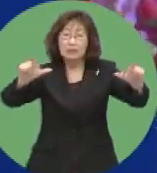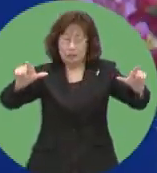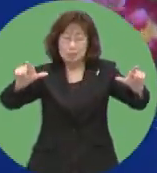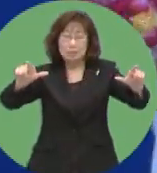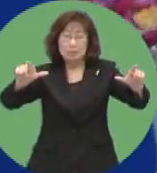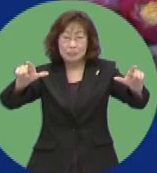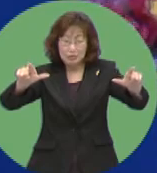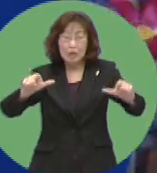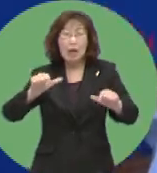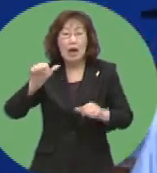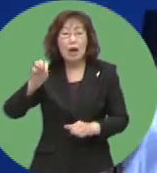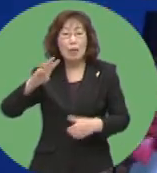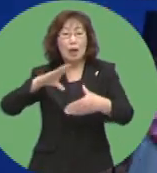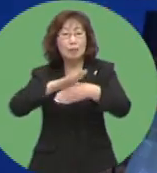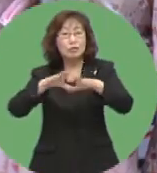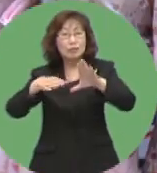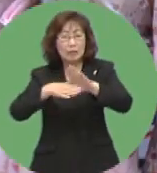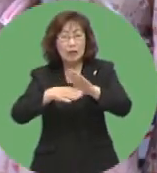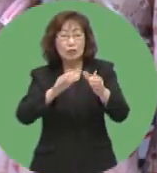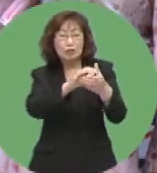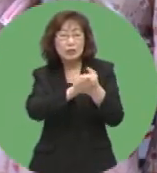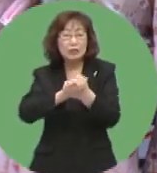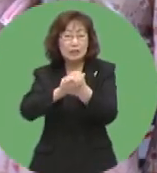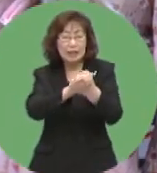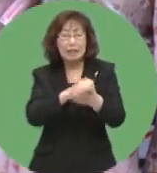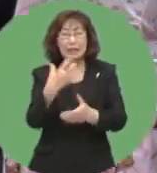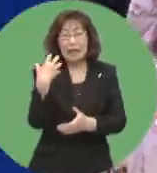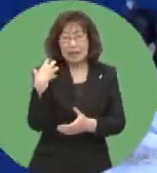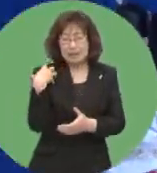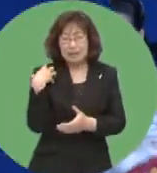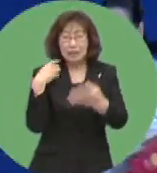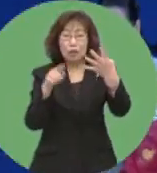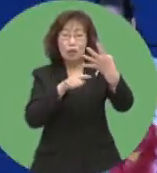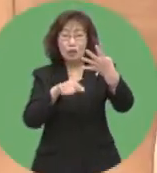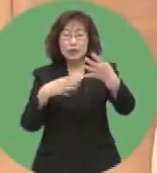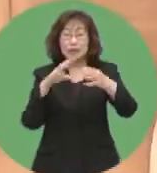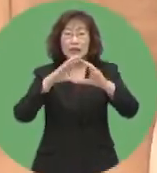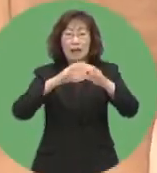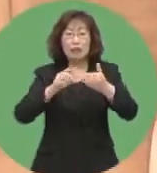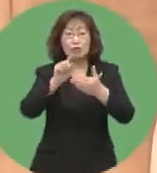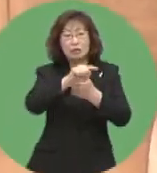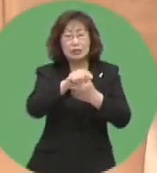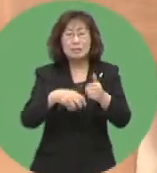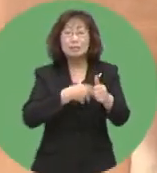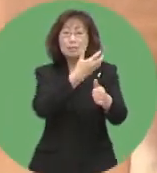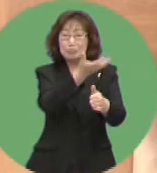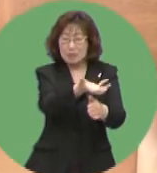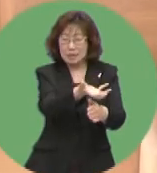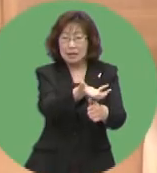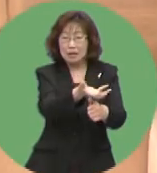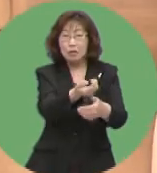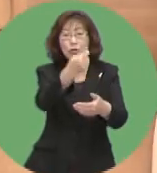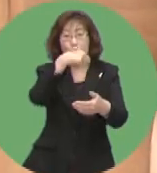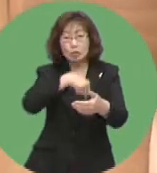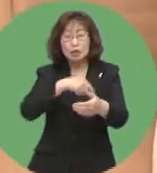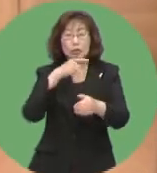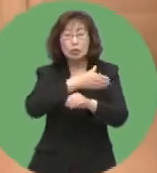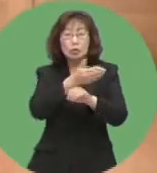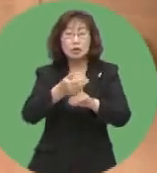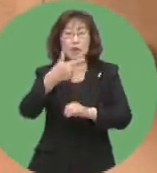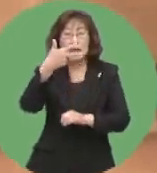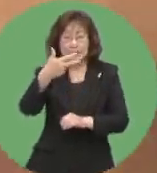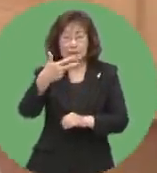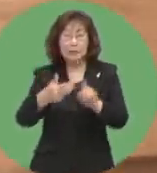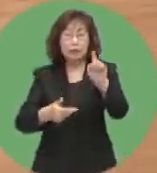親善大使が4人の外国人の方々に移植されましたこのうち徳島市の13